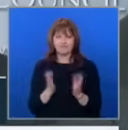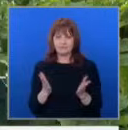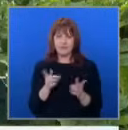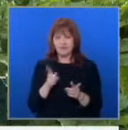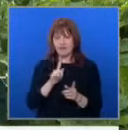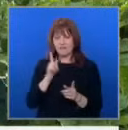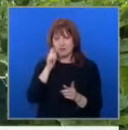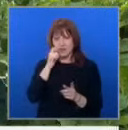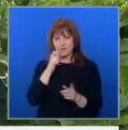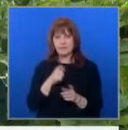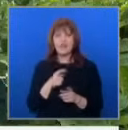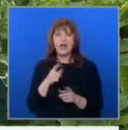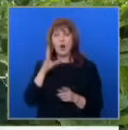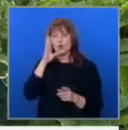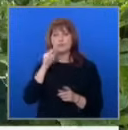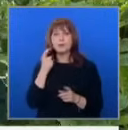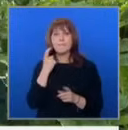несъстоятелна жалба. Господин Бранчевски,